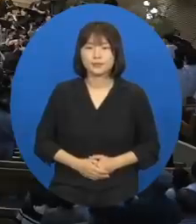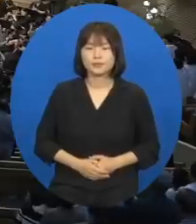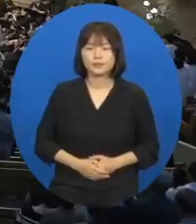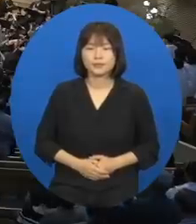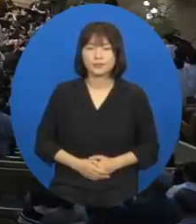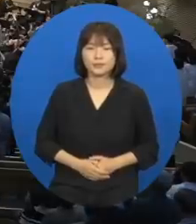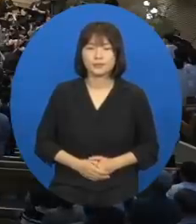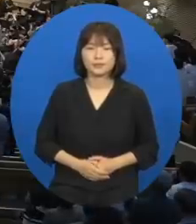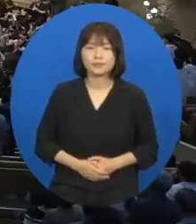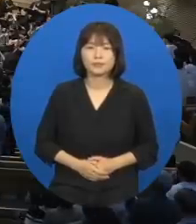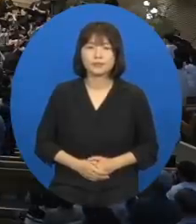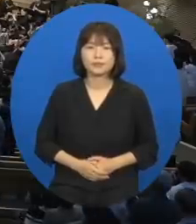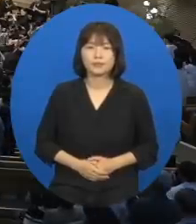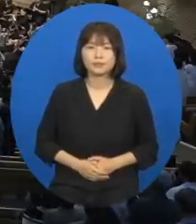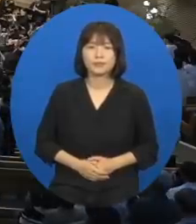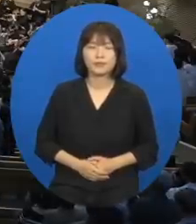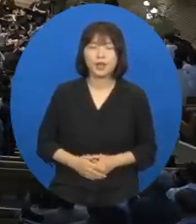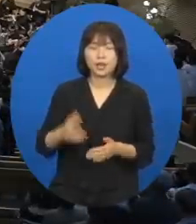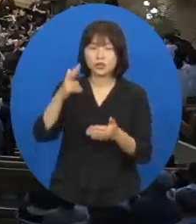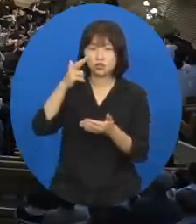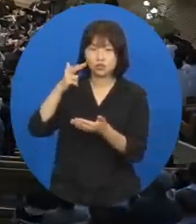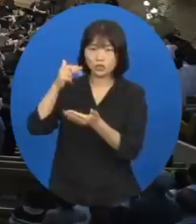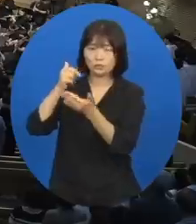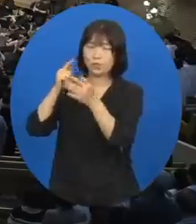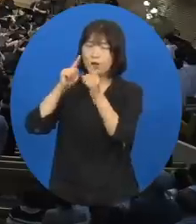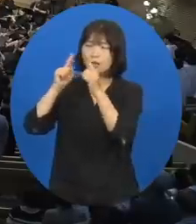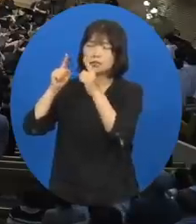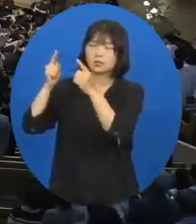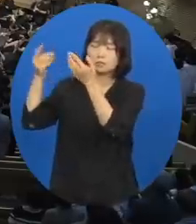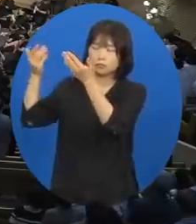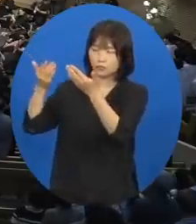주님 말씀하시면, 주님